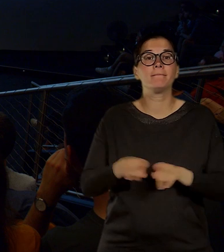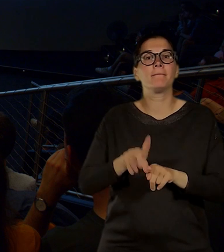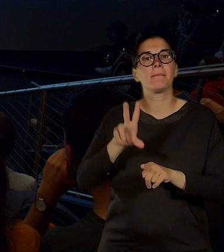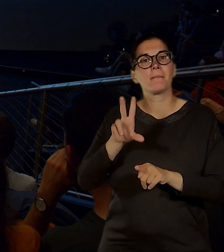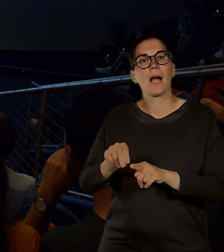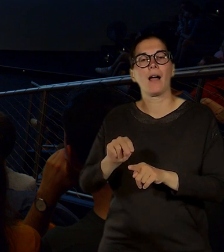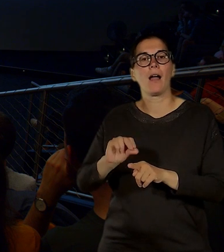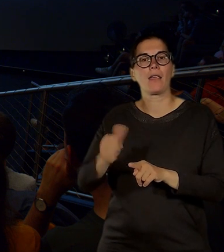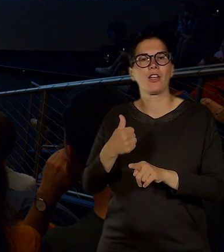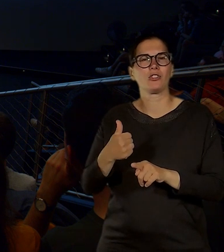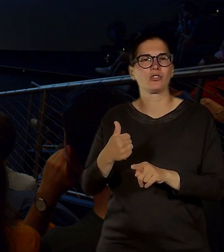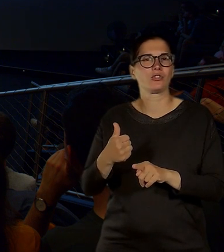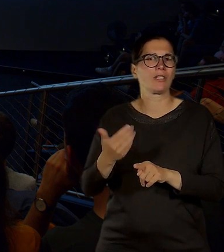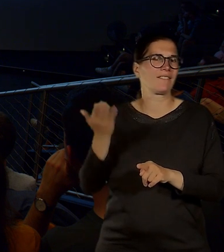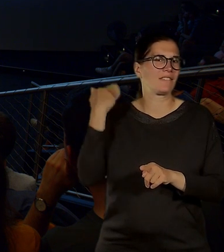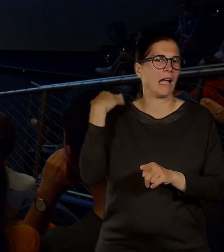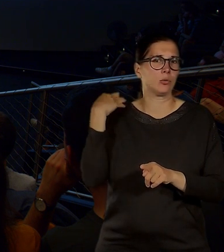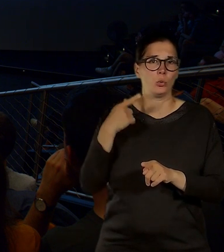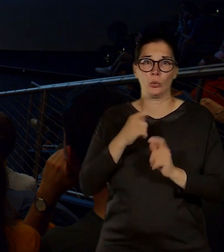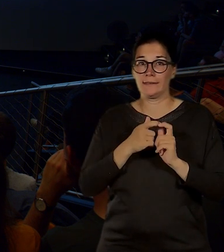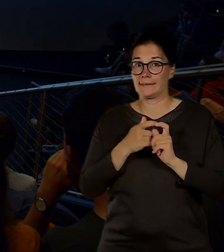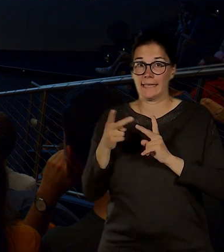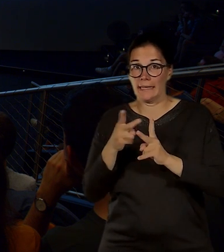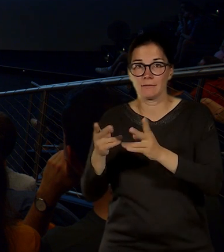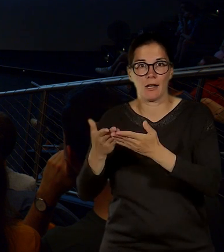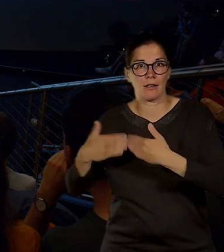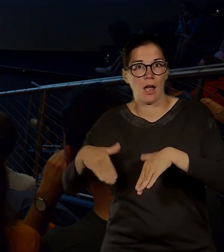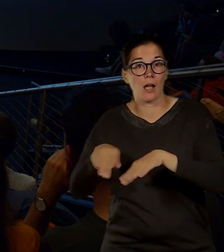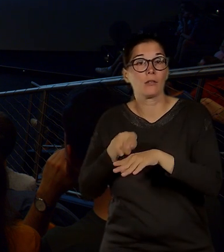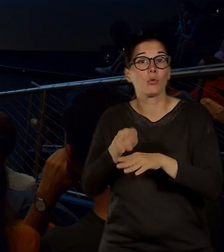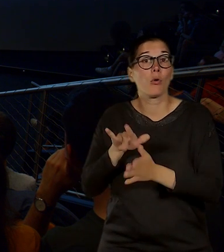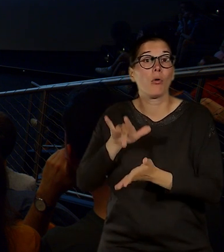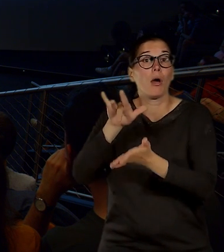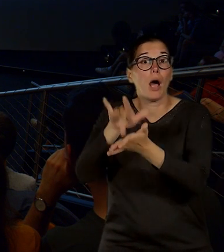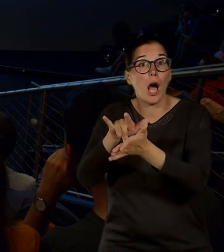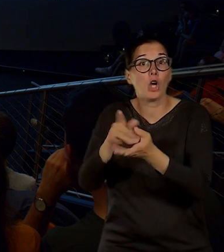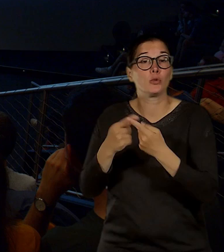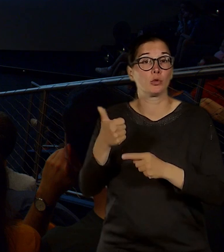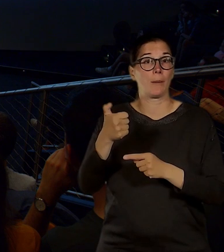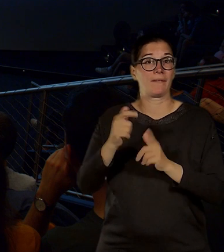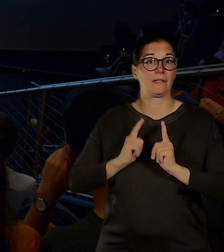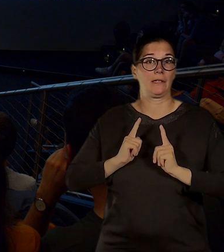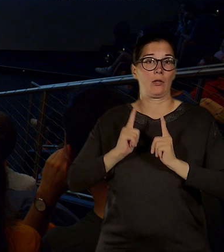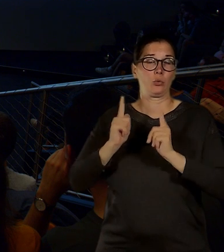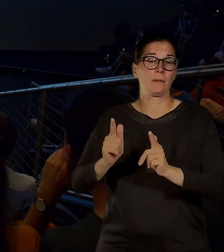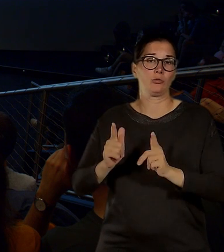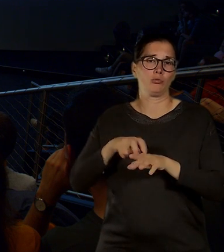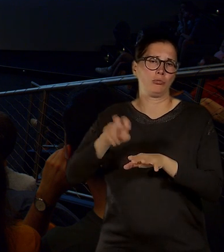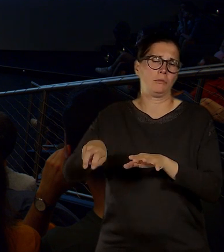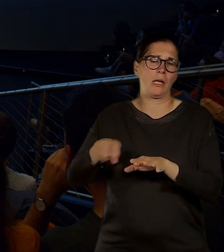zadní vlastně cestu, která nás ale současně třeba přivede i na první nástupiště anebo